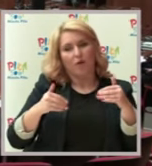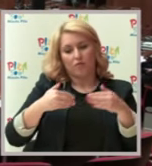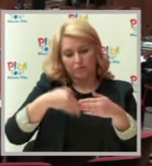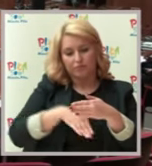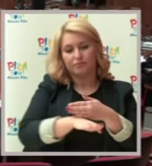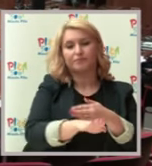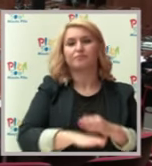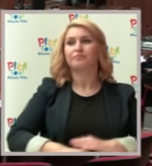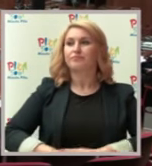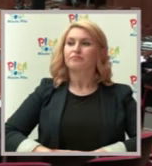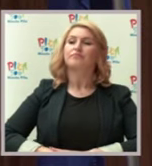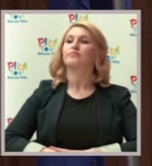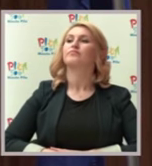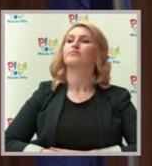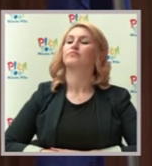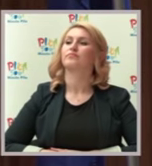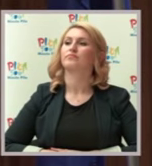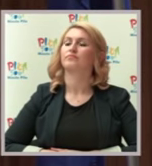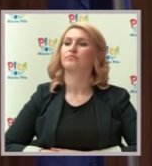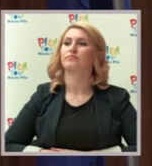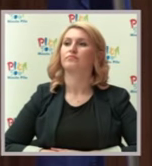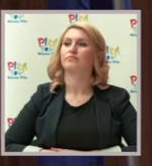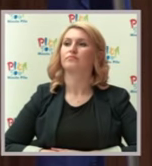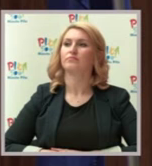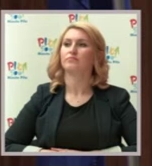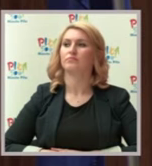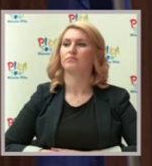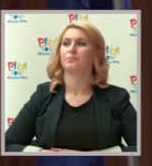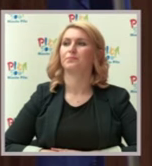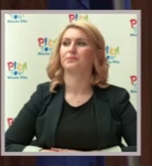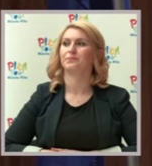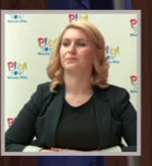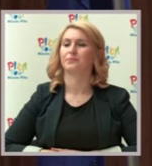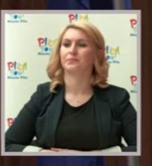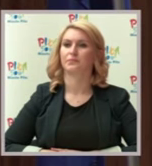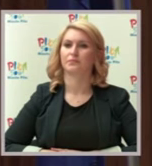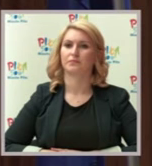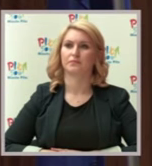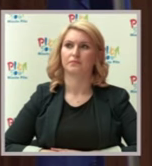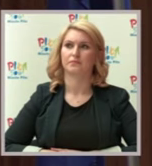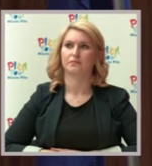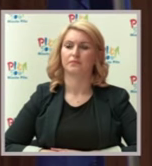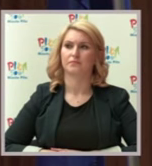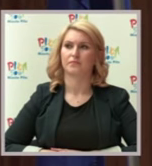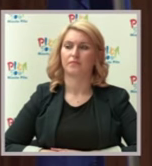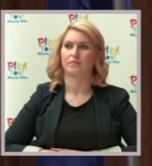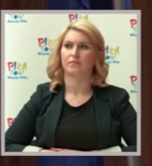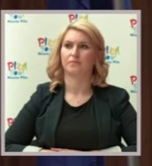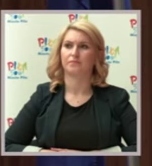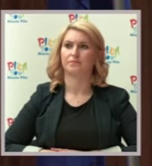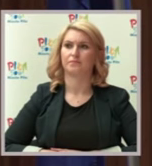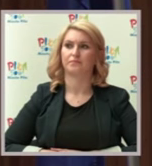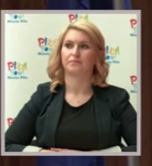tylko tory kolejowe, ale również przejścia, te, które są położone już od strony za dworcem, czyli